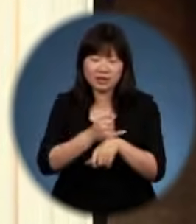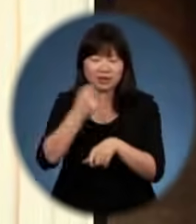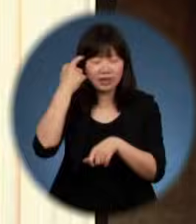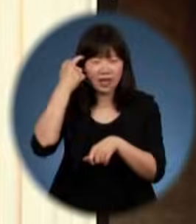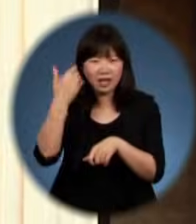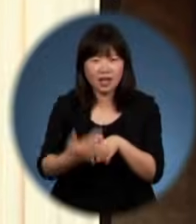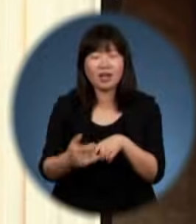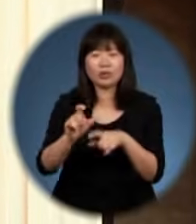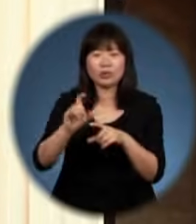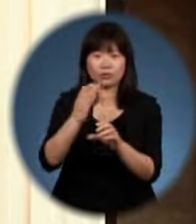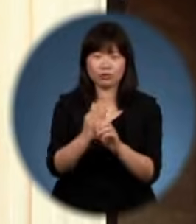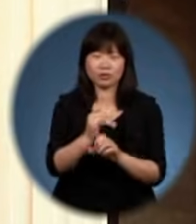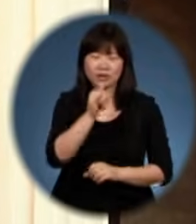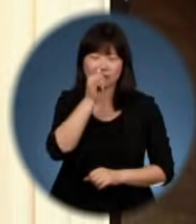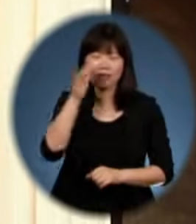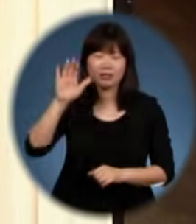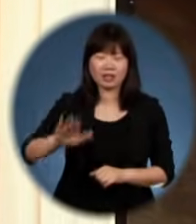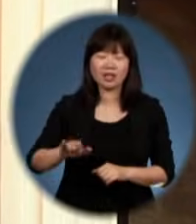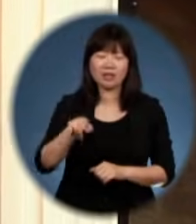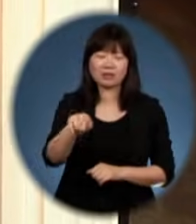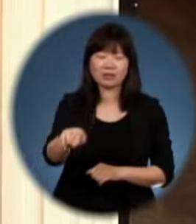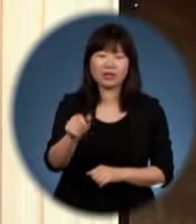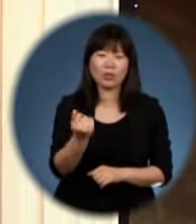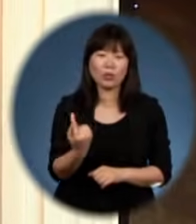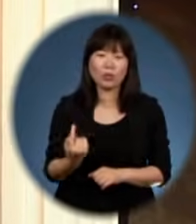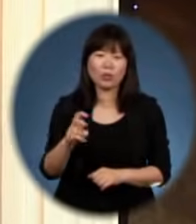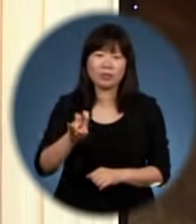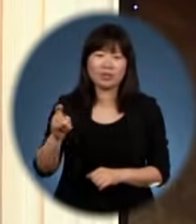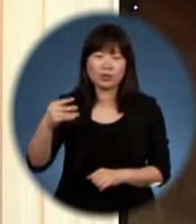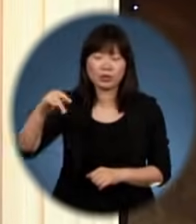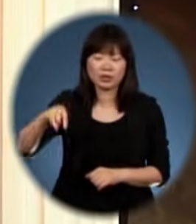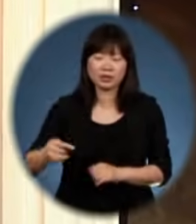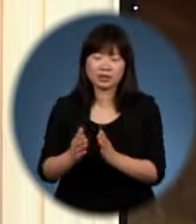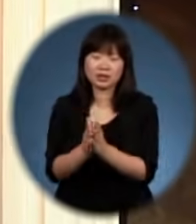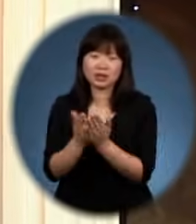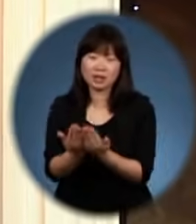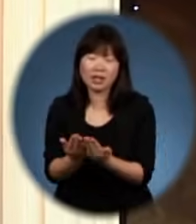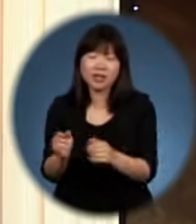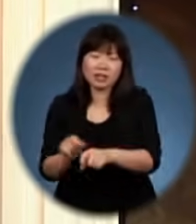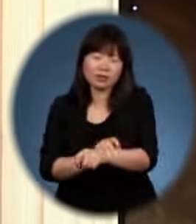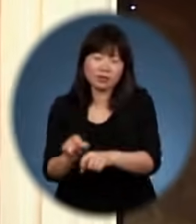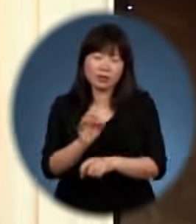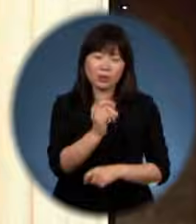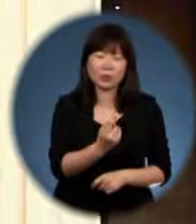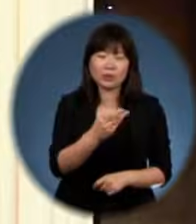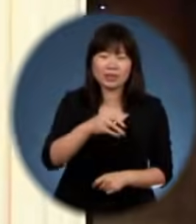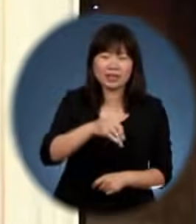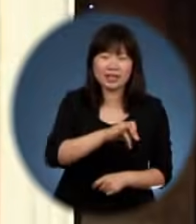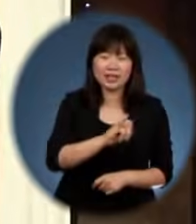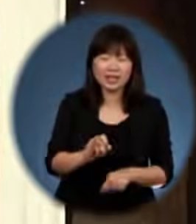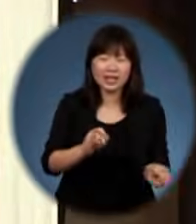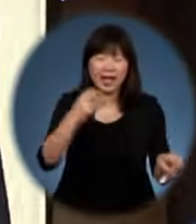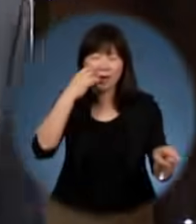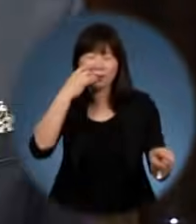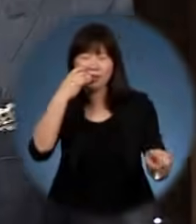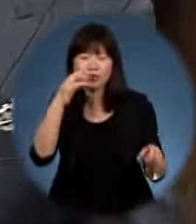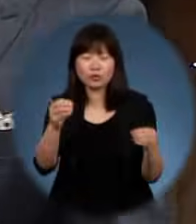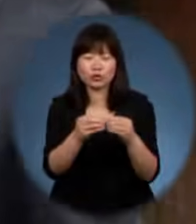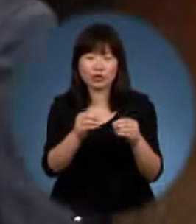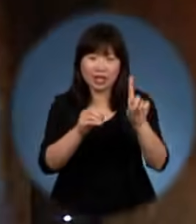그랬죠 그런데 이 호메로스의 체액 특별히 그 오딧세이의 굉장히 흥미로운 부제